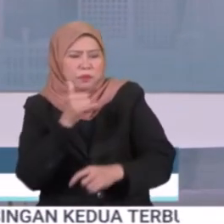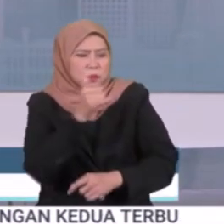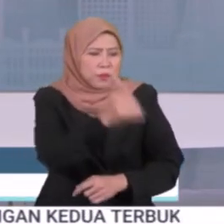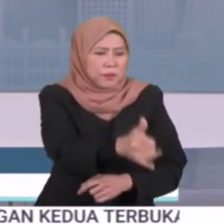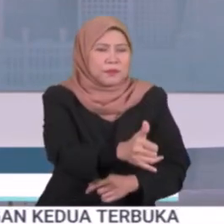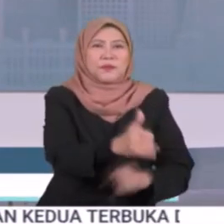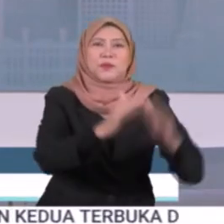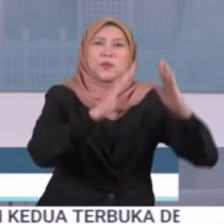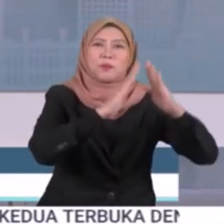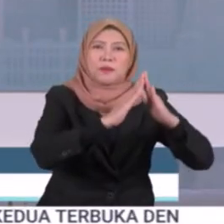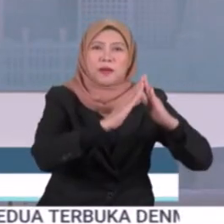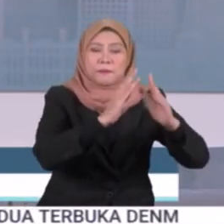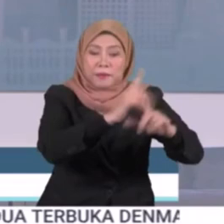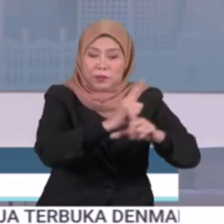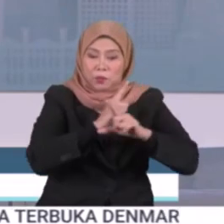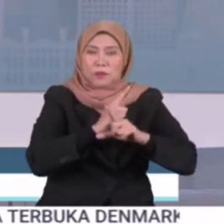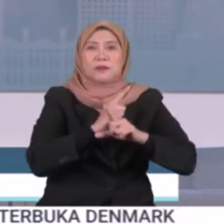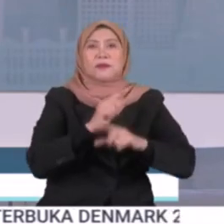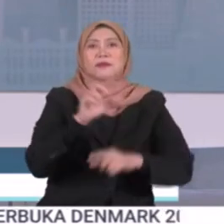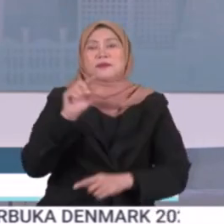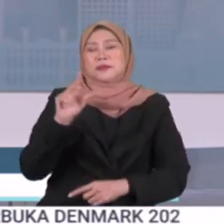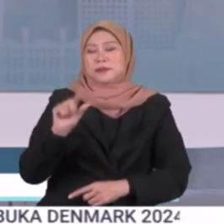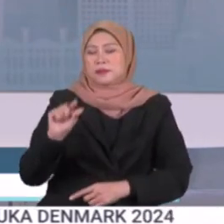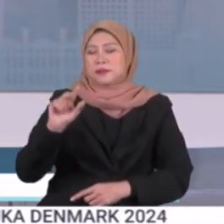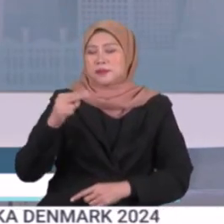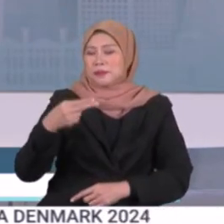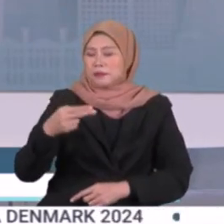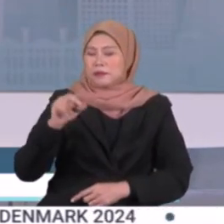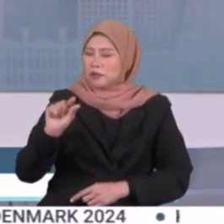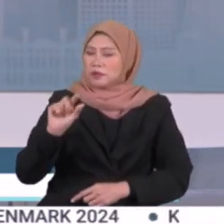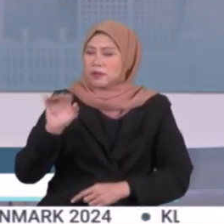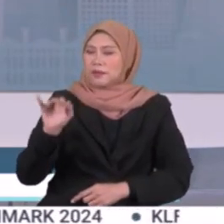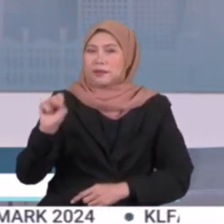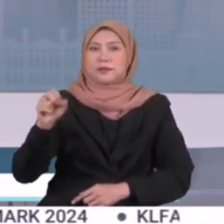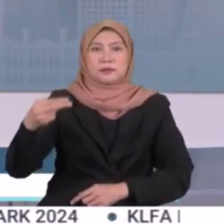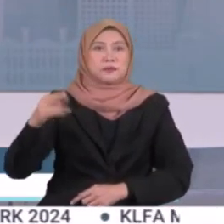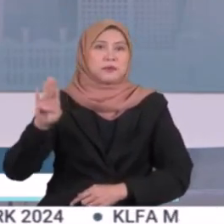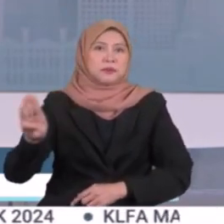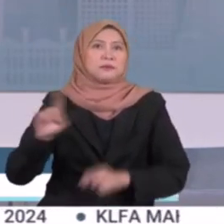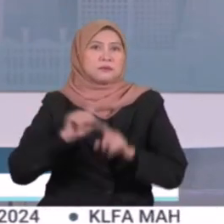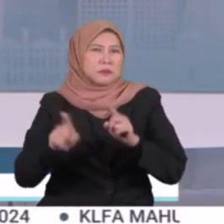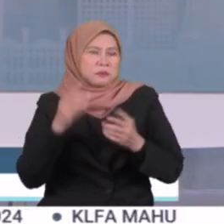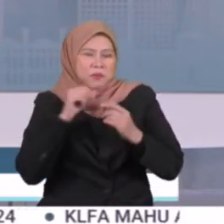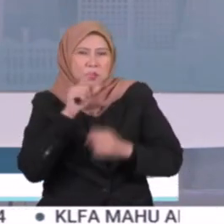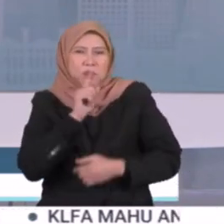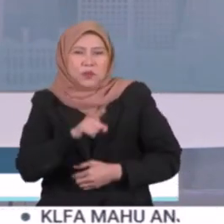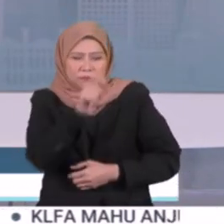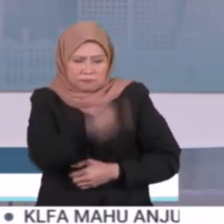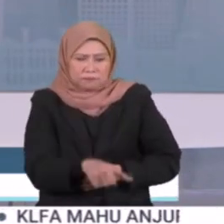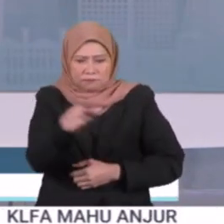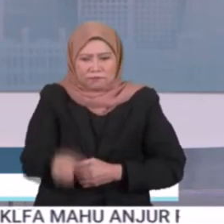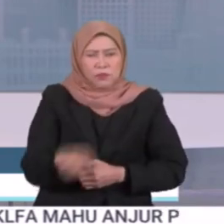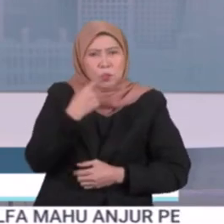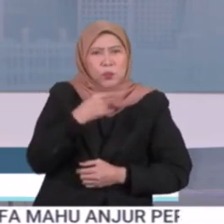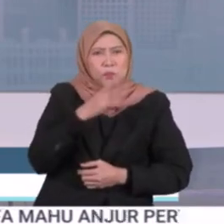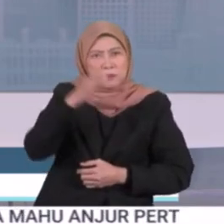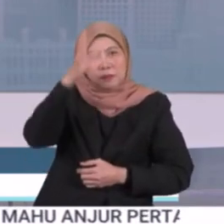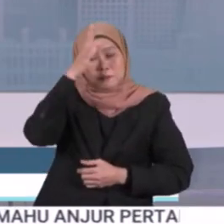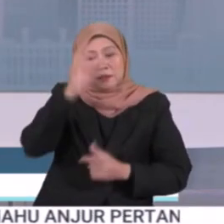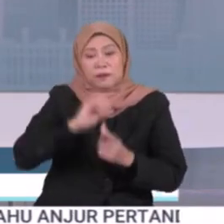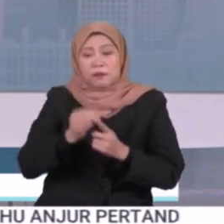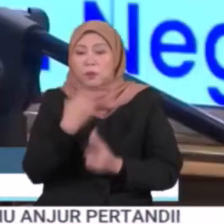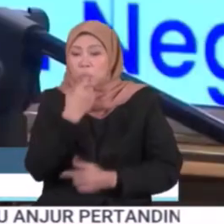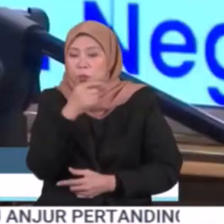kanak-kanak GISBH. Bagaimanapun, tidak dapat dipastikan perbuatan itu dilakukan oleh ibu bapa kanak-kanak berkenaan atau sebaliknya.